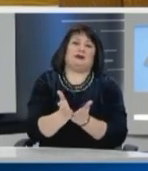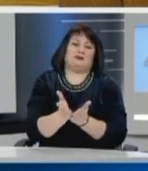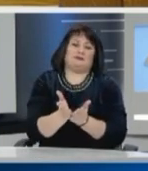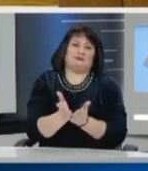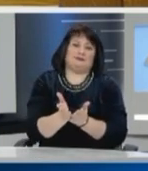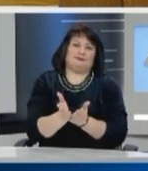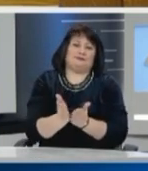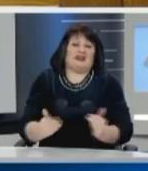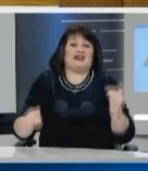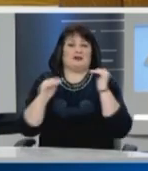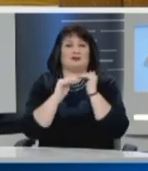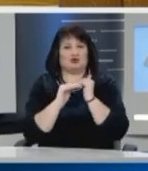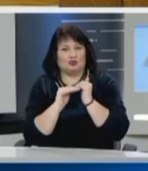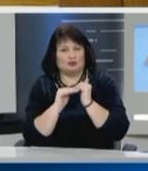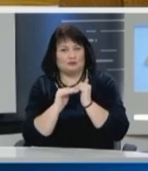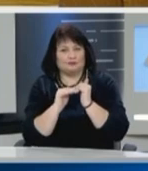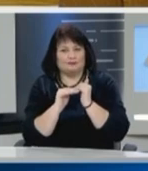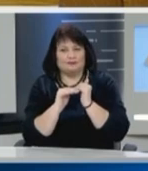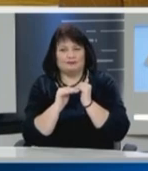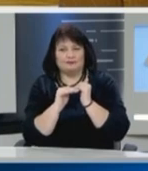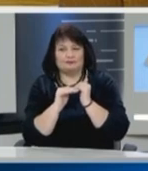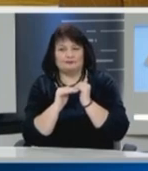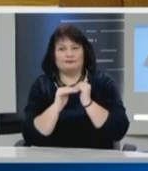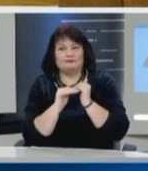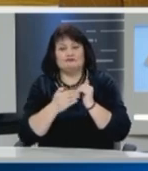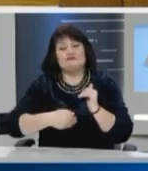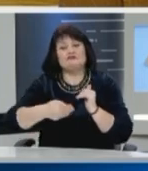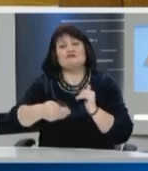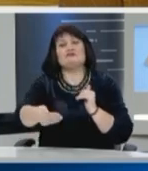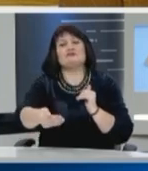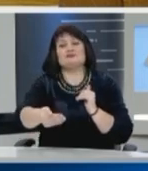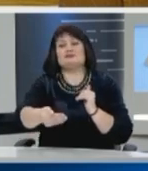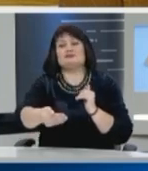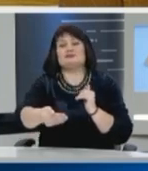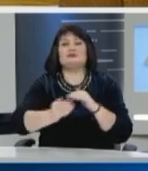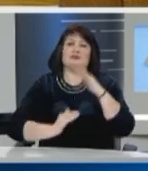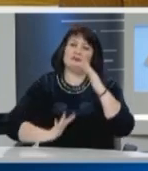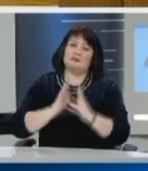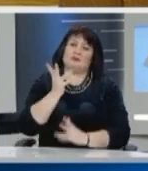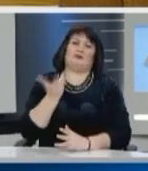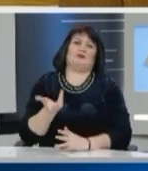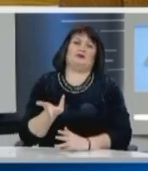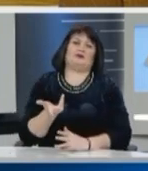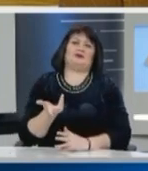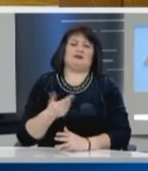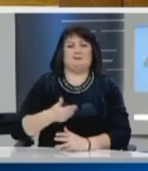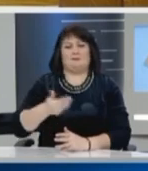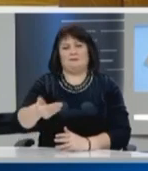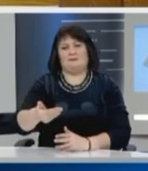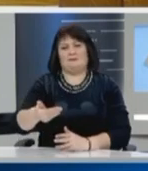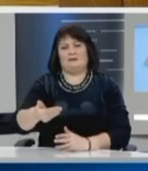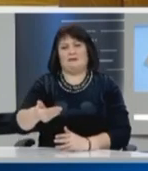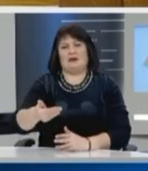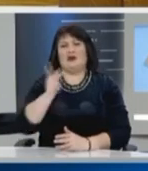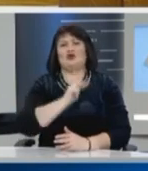της ισότητας και για την προοπτική την αναπτυξιακή, την προοπτική της